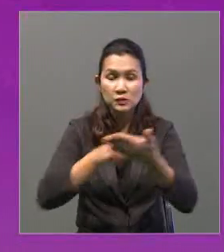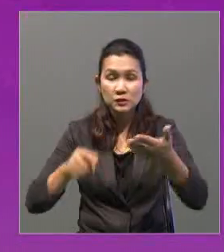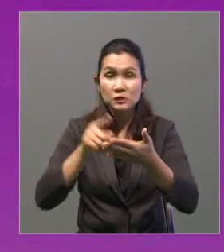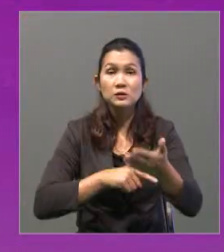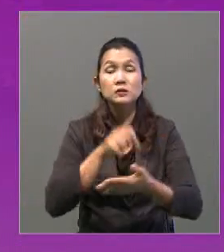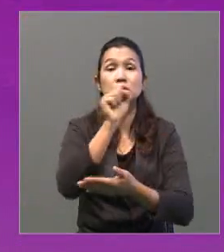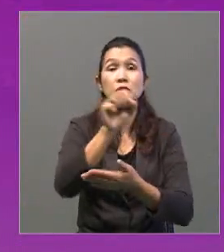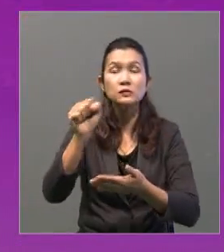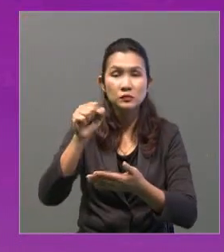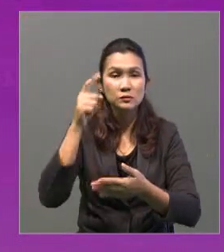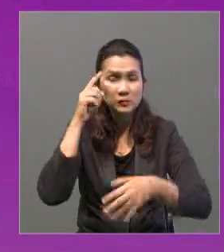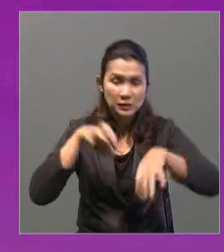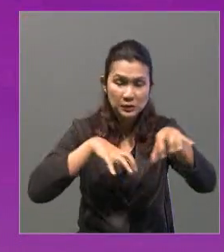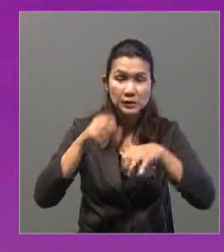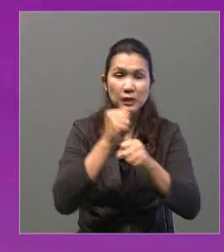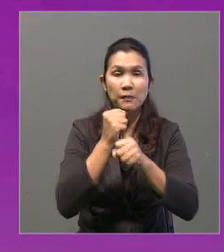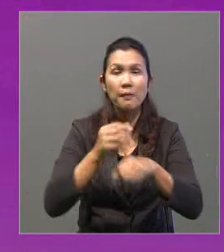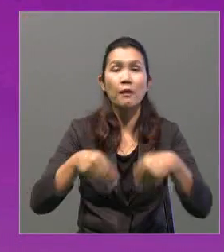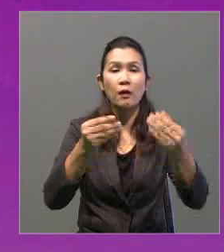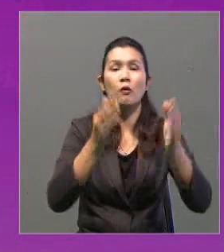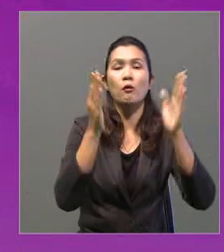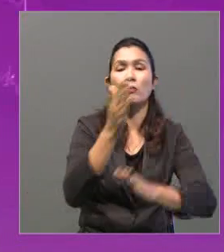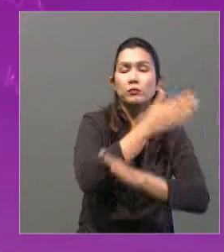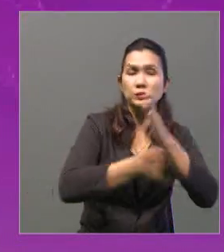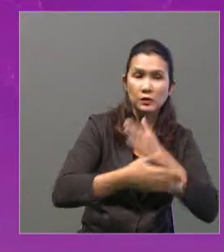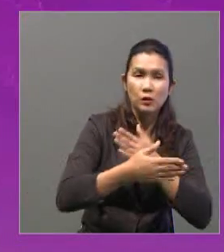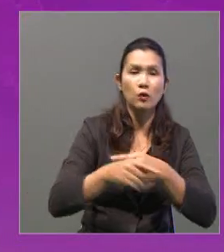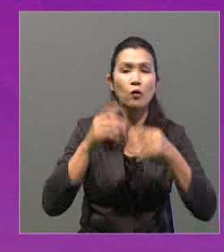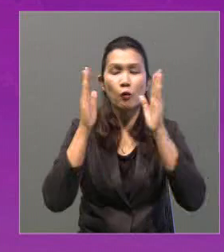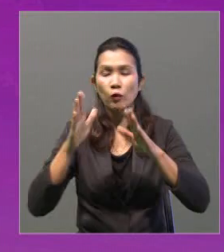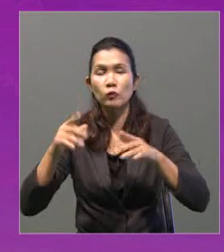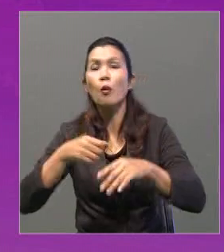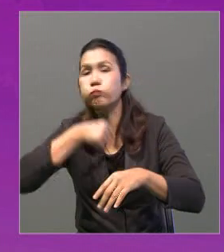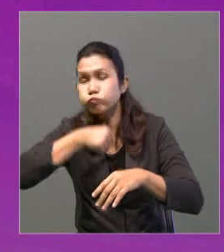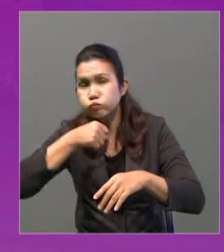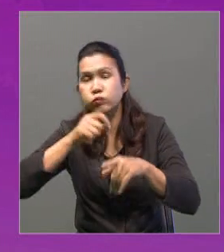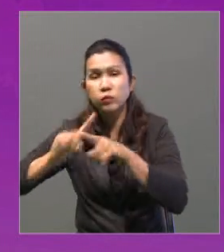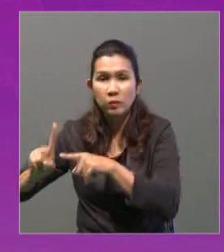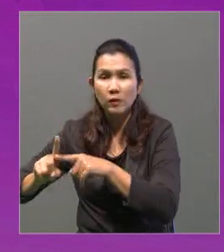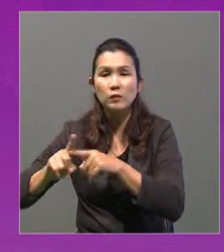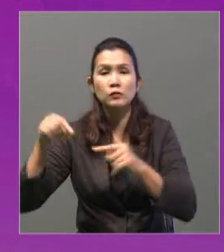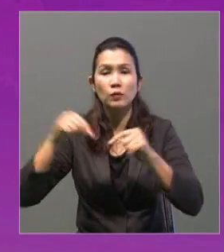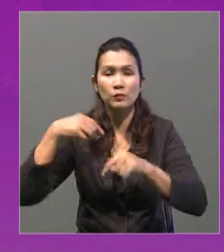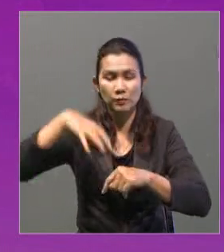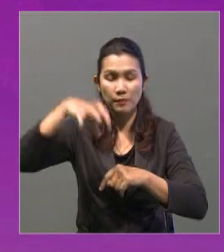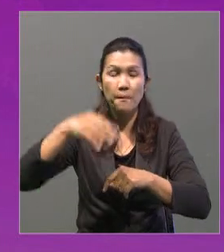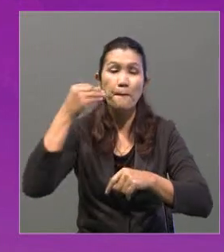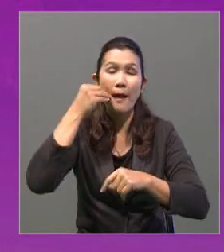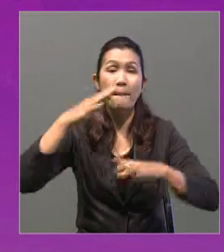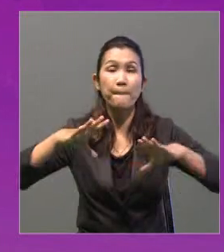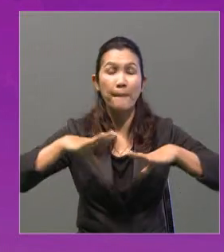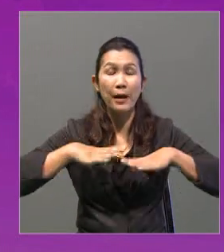ตั้งส.สเพื่อเป็นการอำนวยความสะดวกให้กับทั้งผู้พิการและก็ผู้ทุพพลภาพและผู้สูงอายุภายในบ้านพักคนชรา